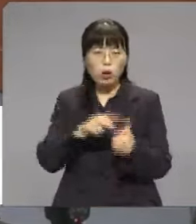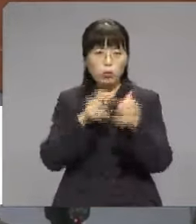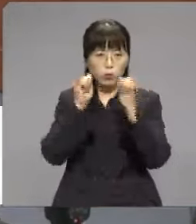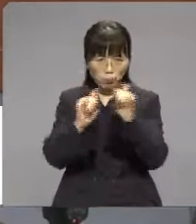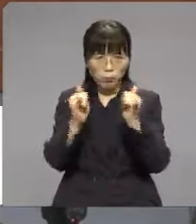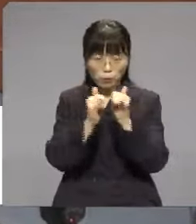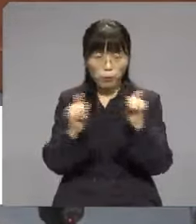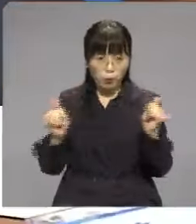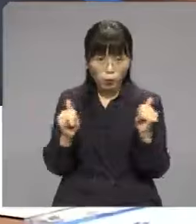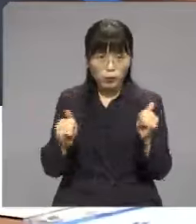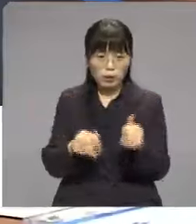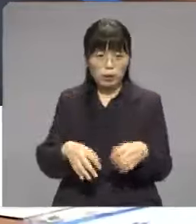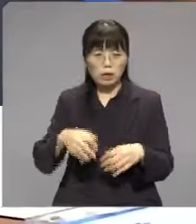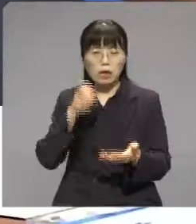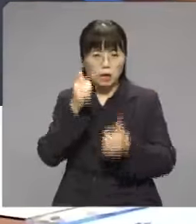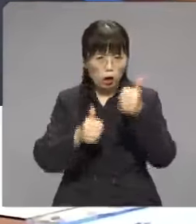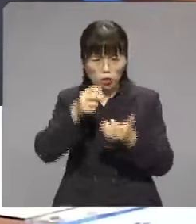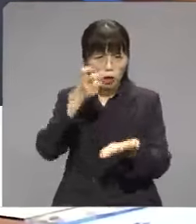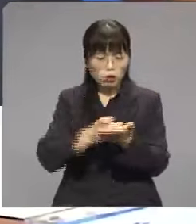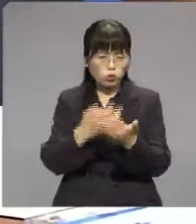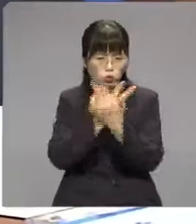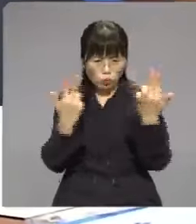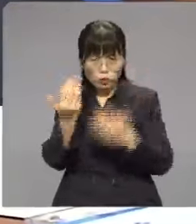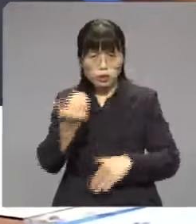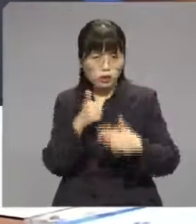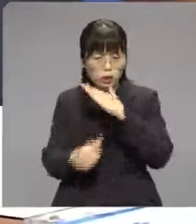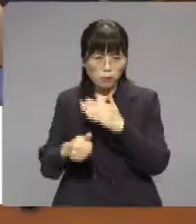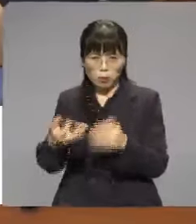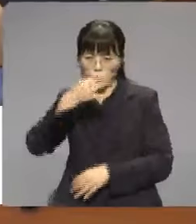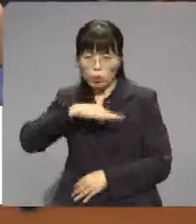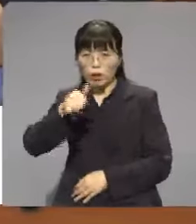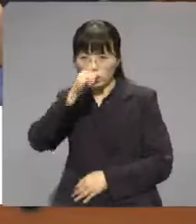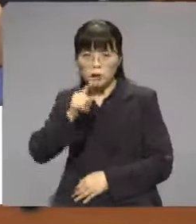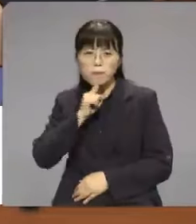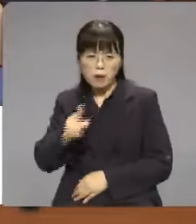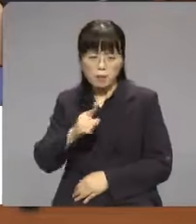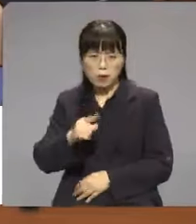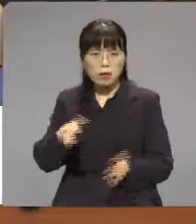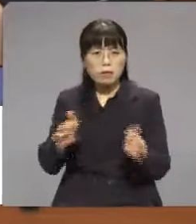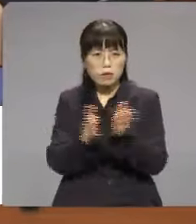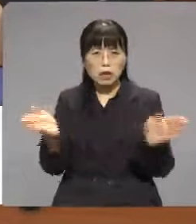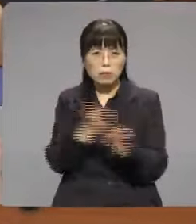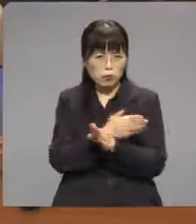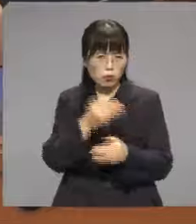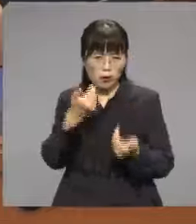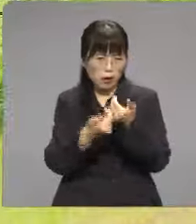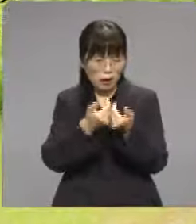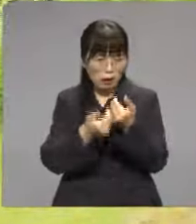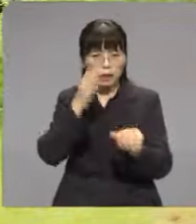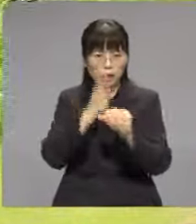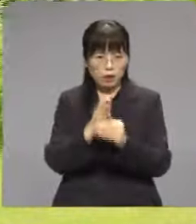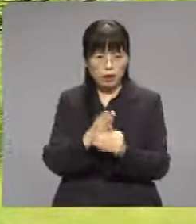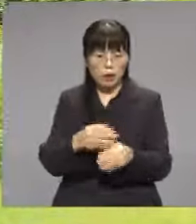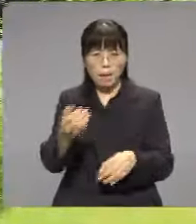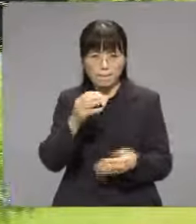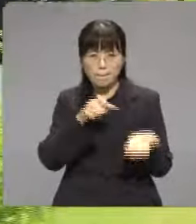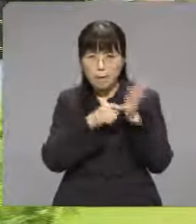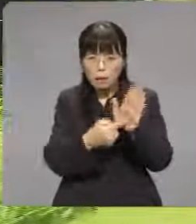경선룰이 이재명 전 대표 연임에 유리하다고 비판하면서 시작부터 대립각을 세웠습니다. 후보자 정견 발표